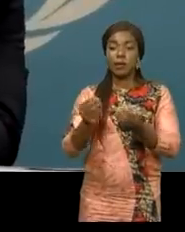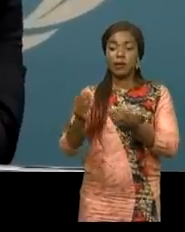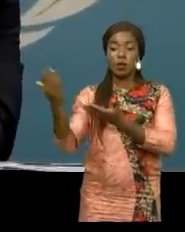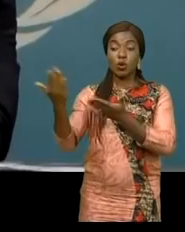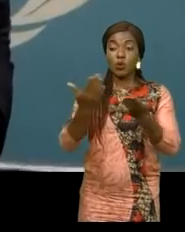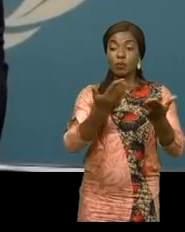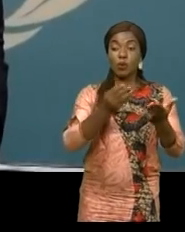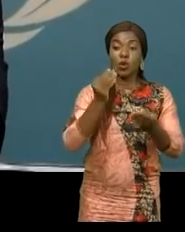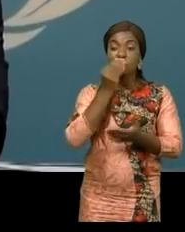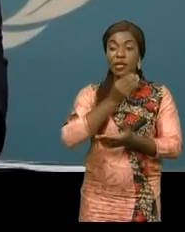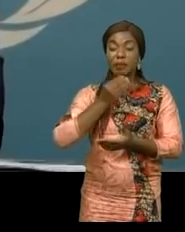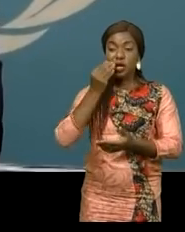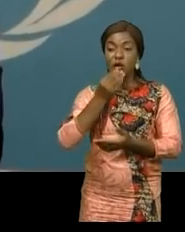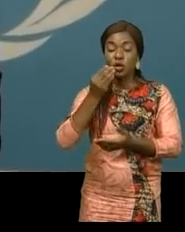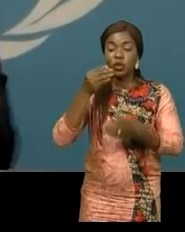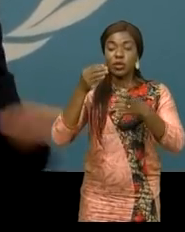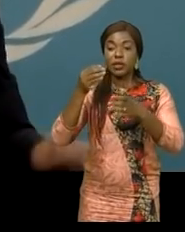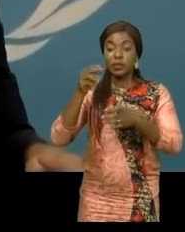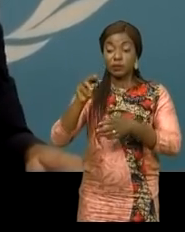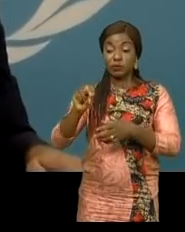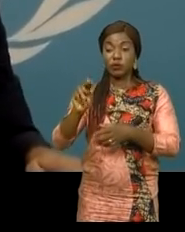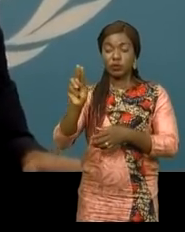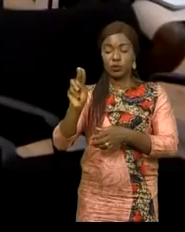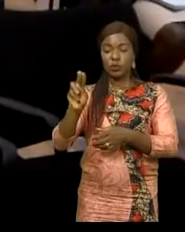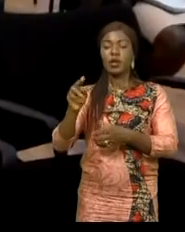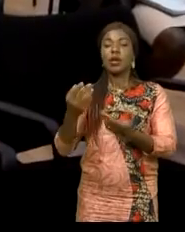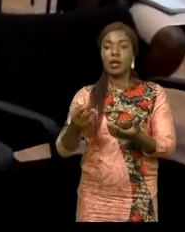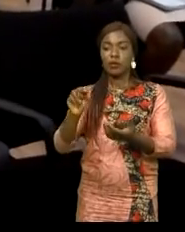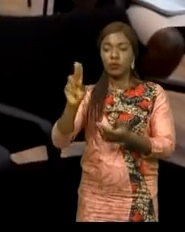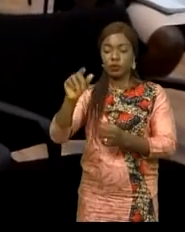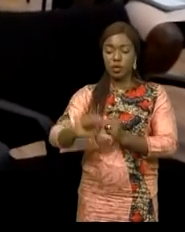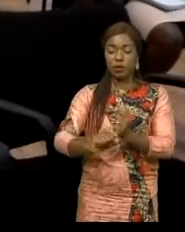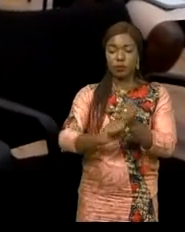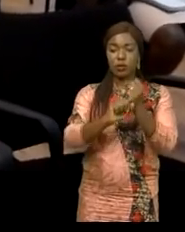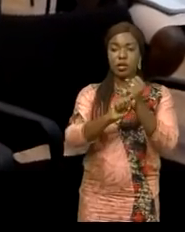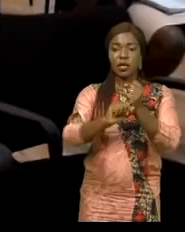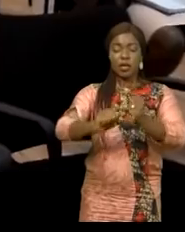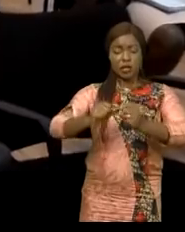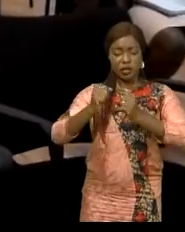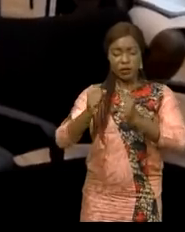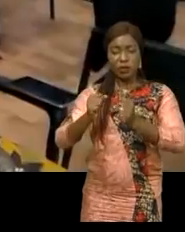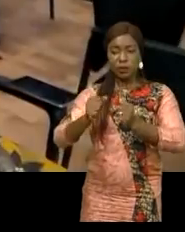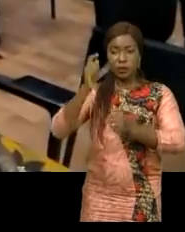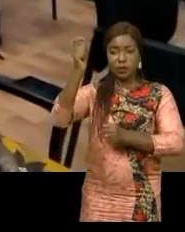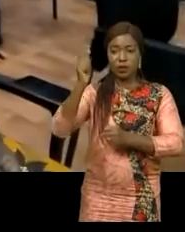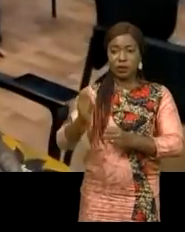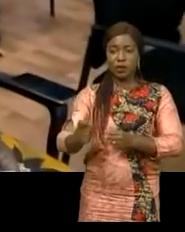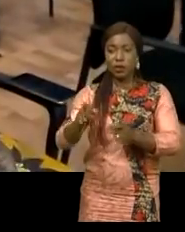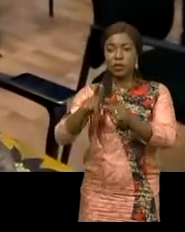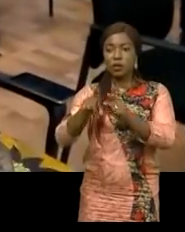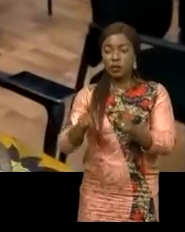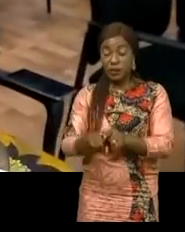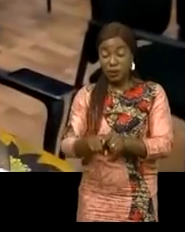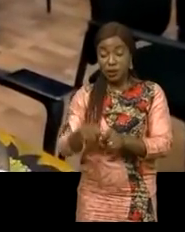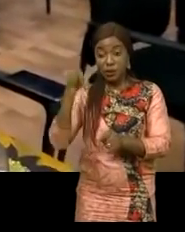la monusco en matière gène mann la monusco appui constamment les forces de sécurité du gouvernement la rdc avec un soutien logistique